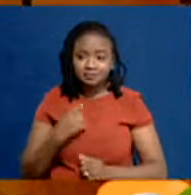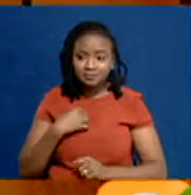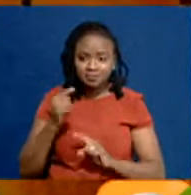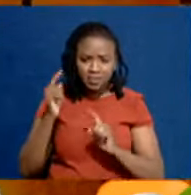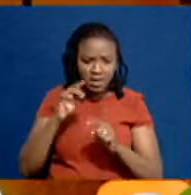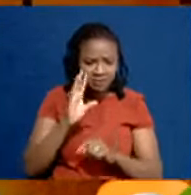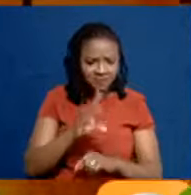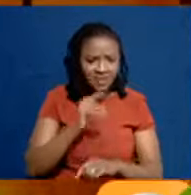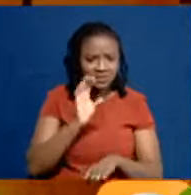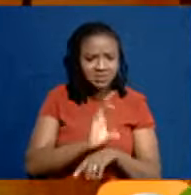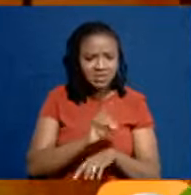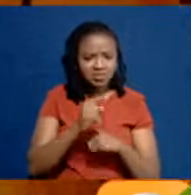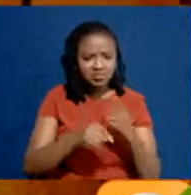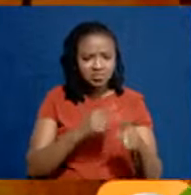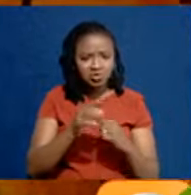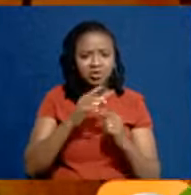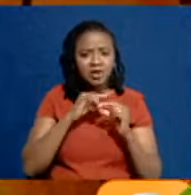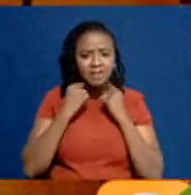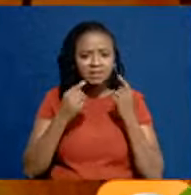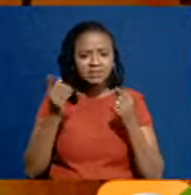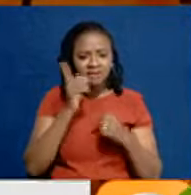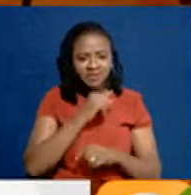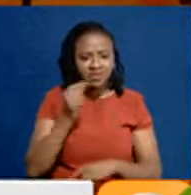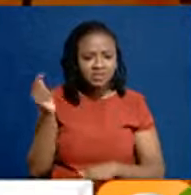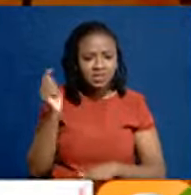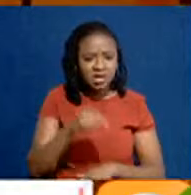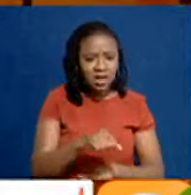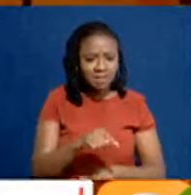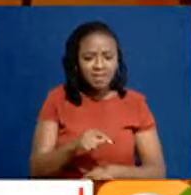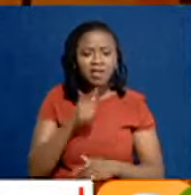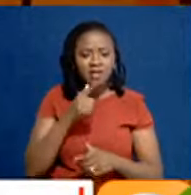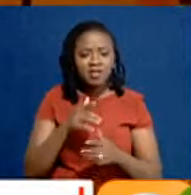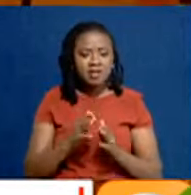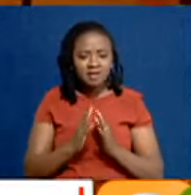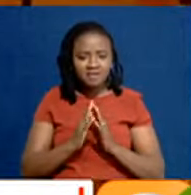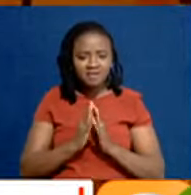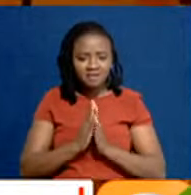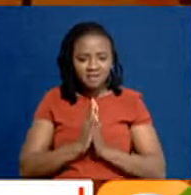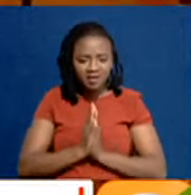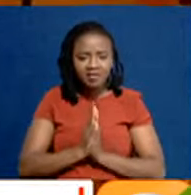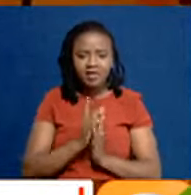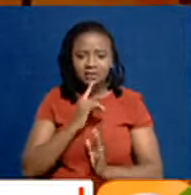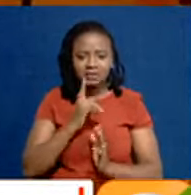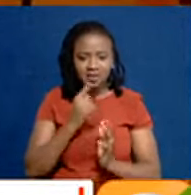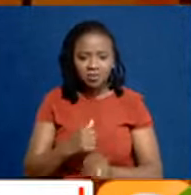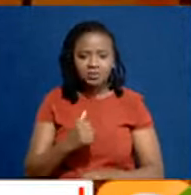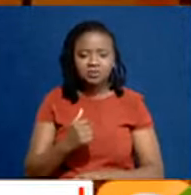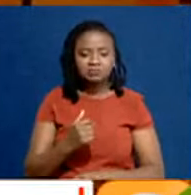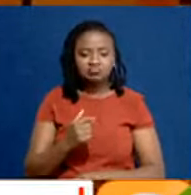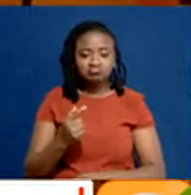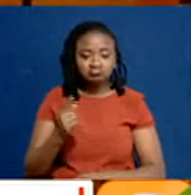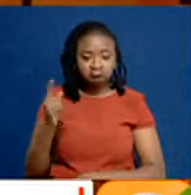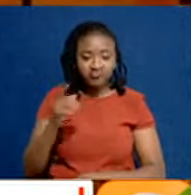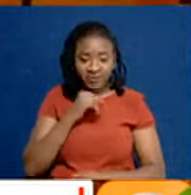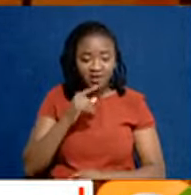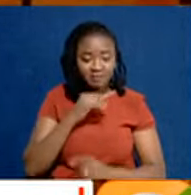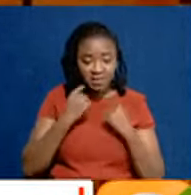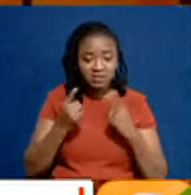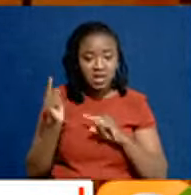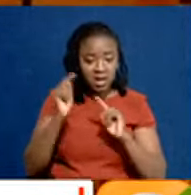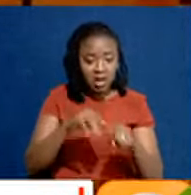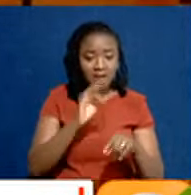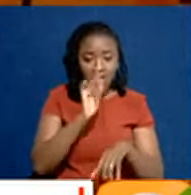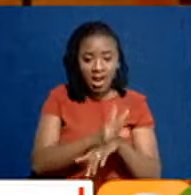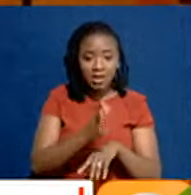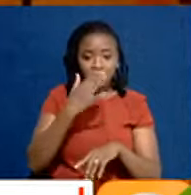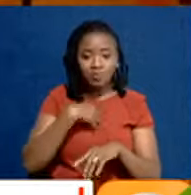inaendelea, father amekuja, father akatuambia, ukweli ni kwamba, alikuja mapema ndio aendeshe harusi.